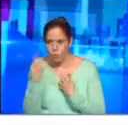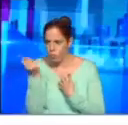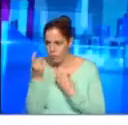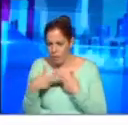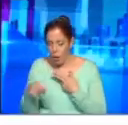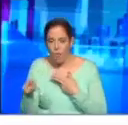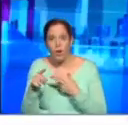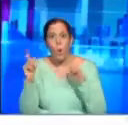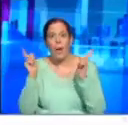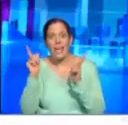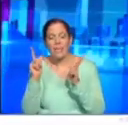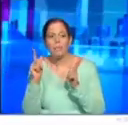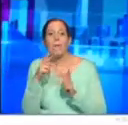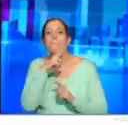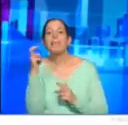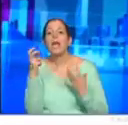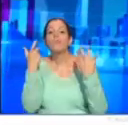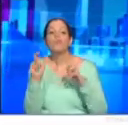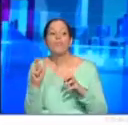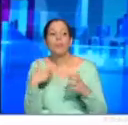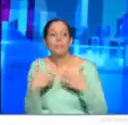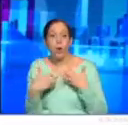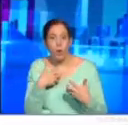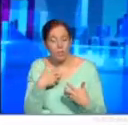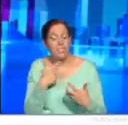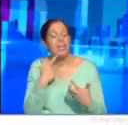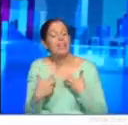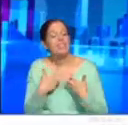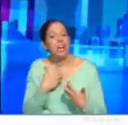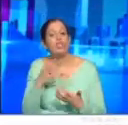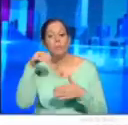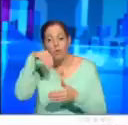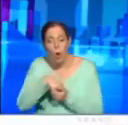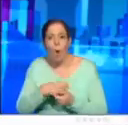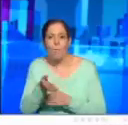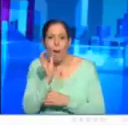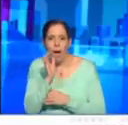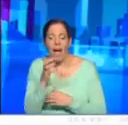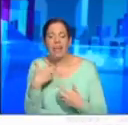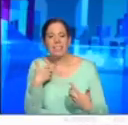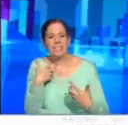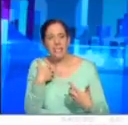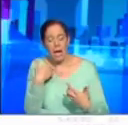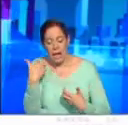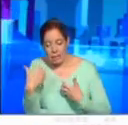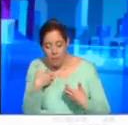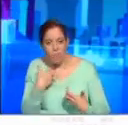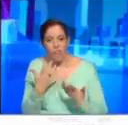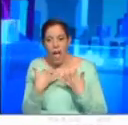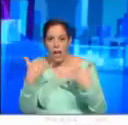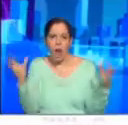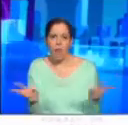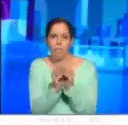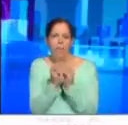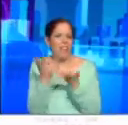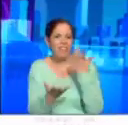אנחנו חוגגים 270 הצגות. זו הצגה שקיימת בתוך בר. זאת אומרת, השחקנים והקהל כמקשה אחת, אין הבדל